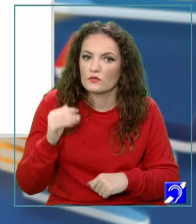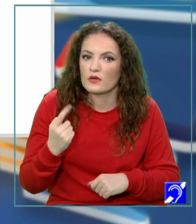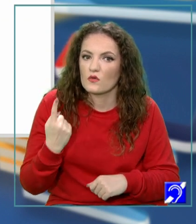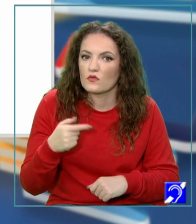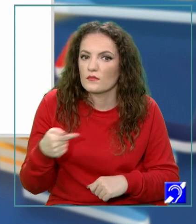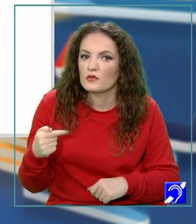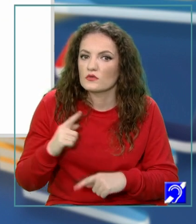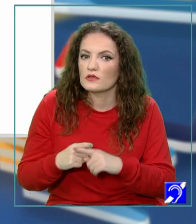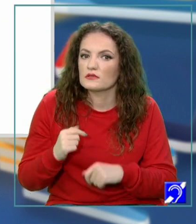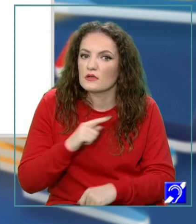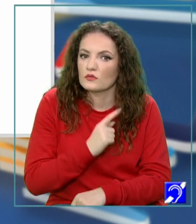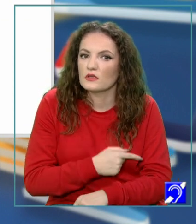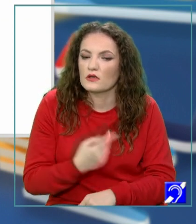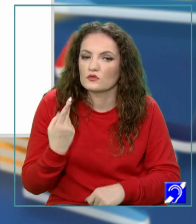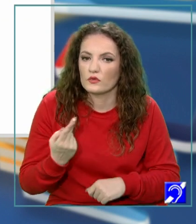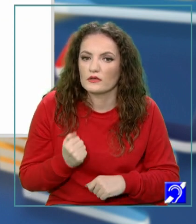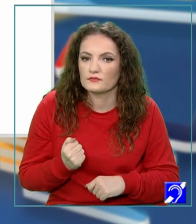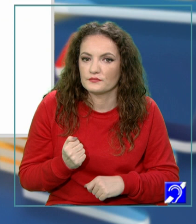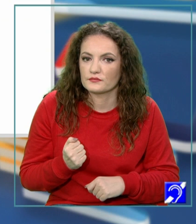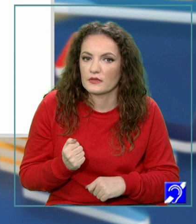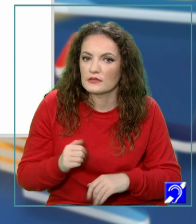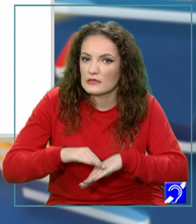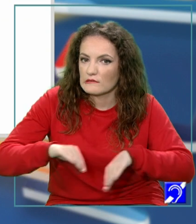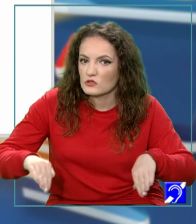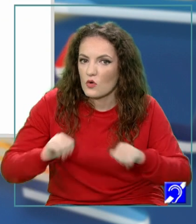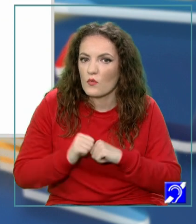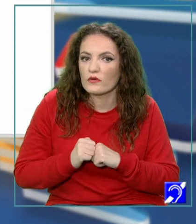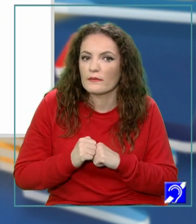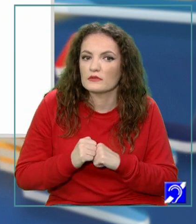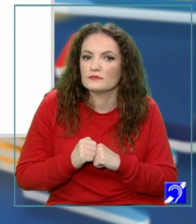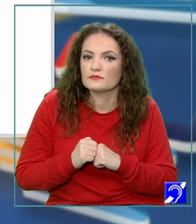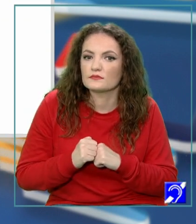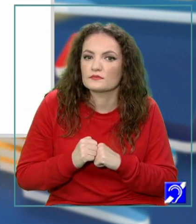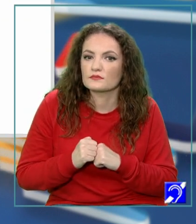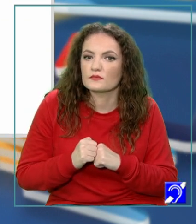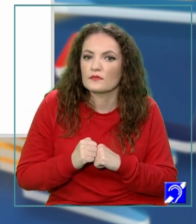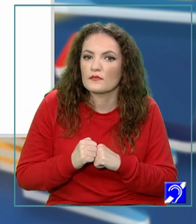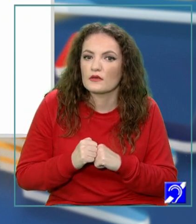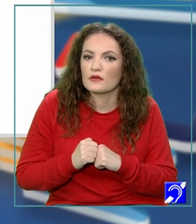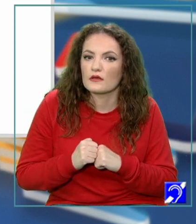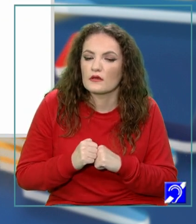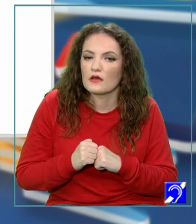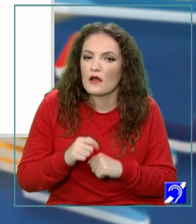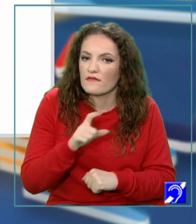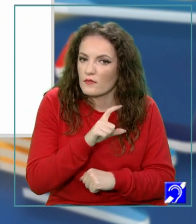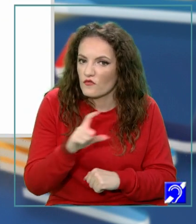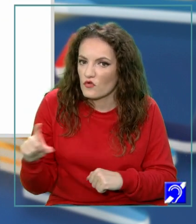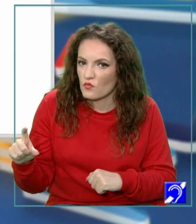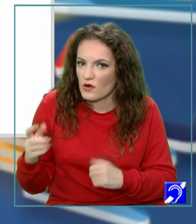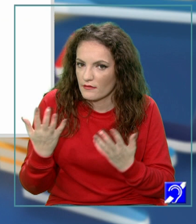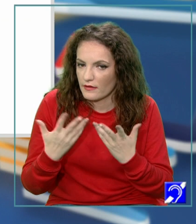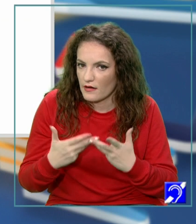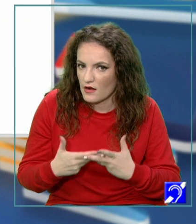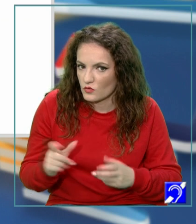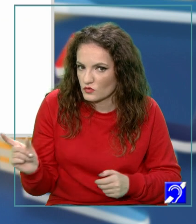numitor îl lăsăm la fel și voi obține 2 supra x minus 1 minus 4x supra. Acesta este formula de calcul prescurtat care se